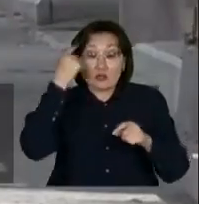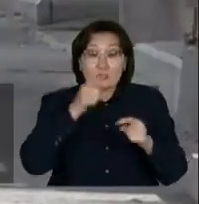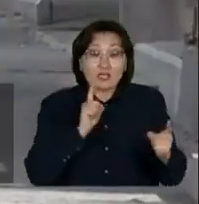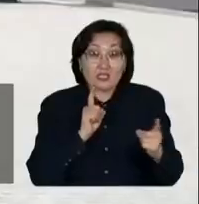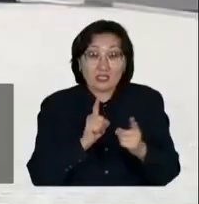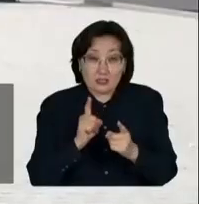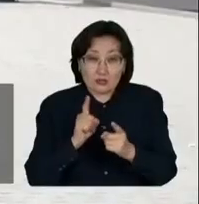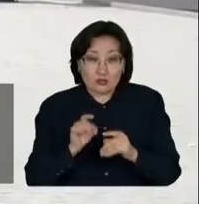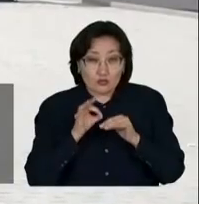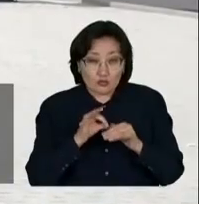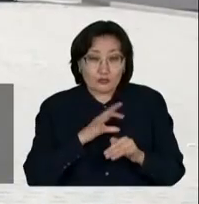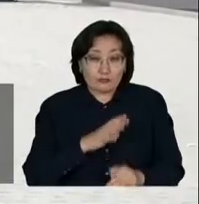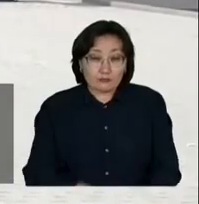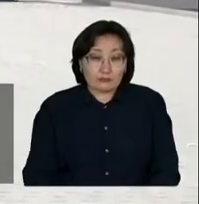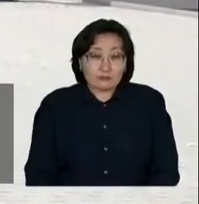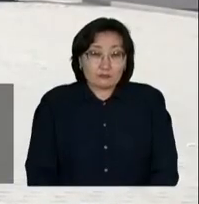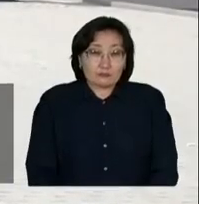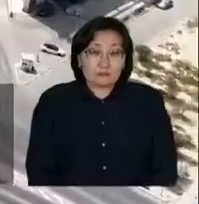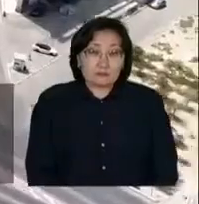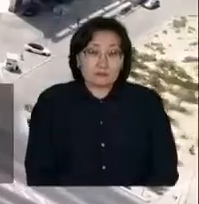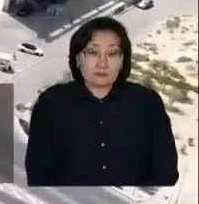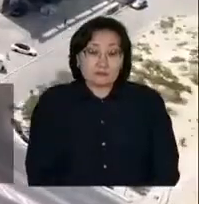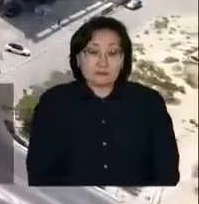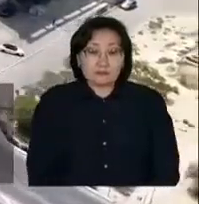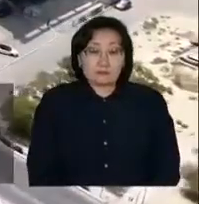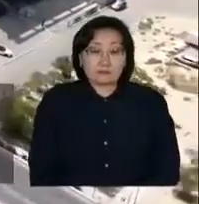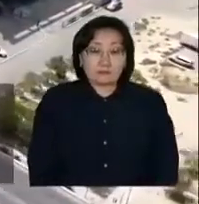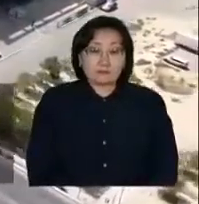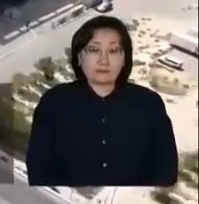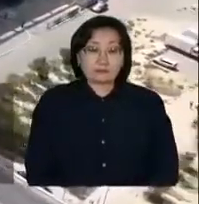Жасұлан Мұқан, Мұқағали Нұрболатұлы, Маңғыстау облысы, Алматы телеарнасы.